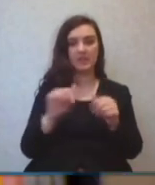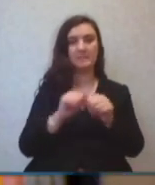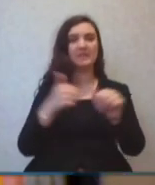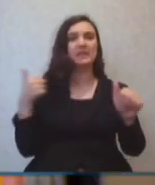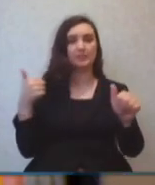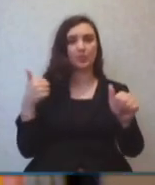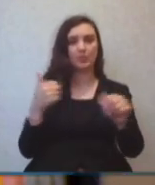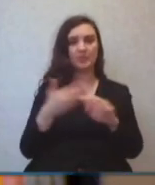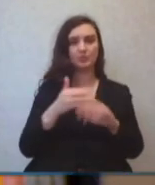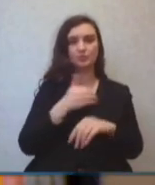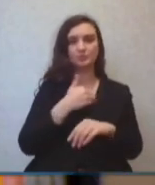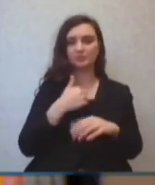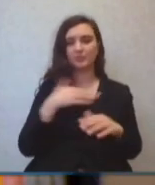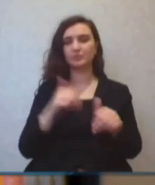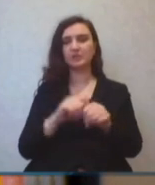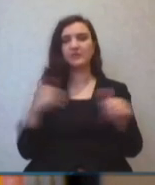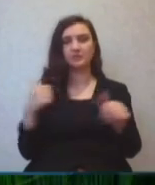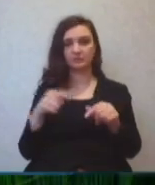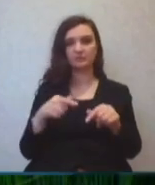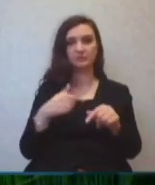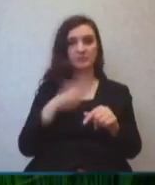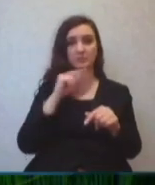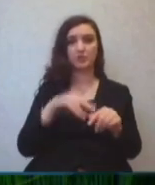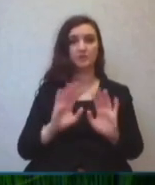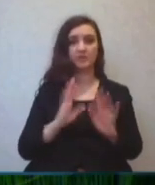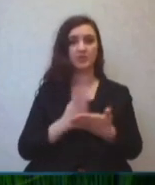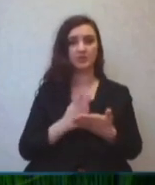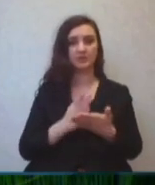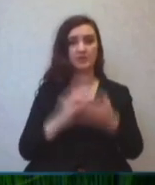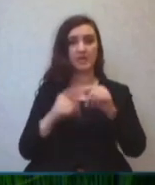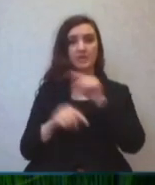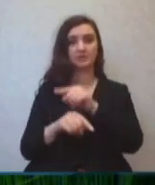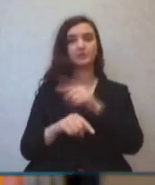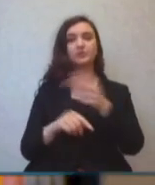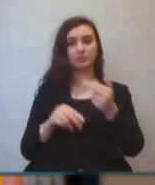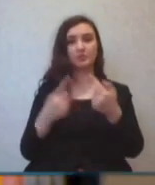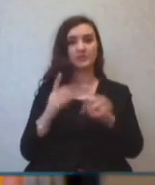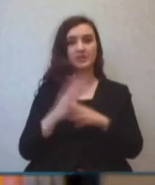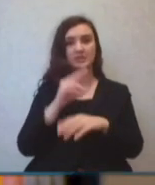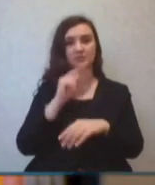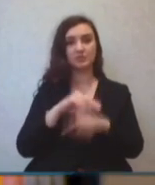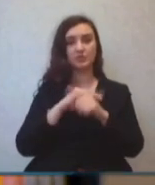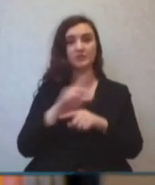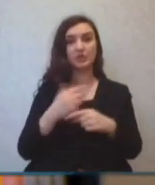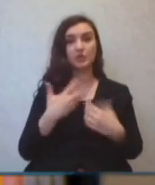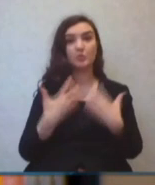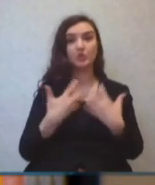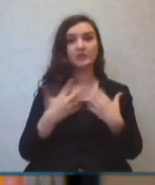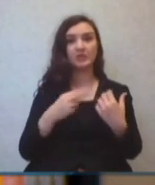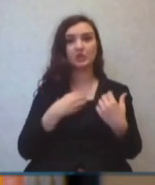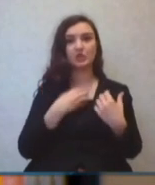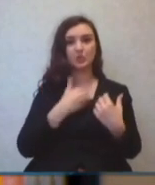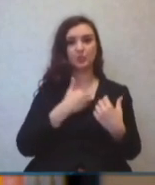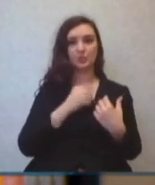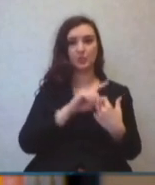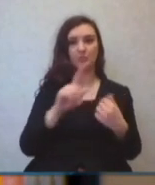ამრიდებლობაც. სურს თავიდან აიცილოს. მე კი არ ვარ დამნაშავე. ხო, აი, სხვა არის დამნაშავე და თან კიდევ შფოთვა და შიში უნდა